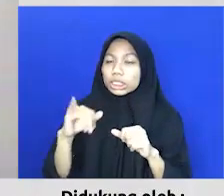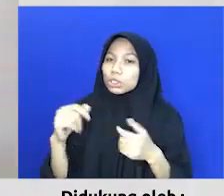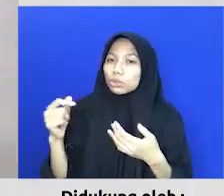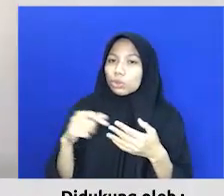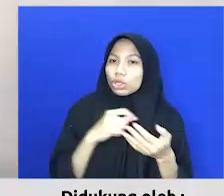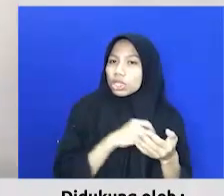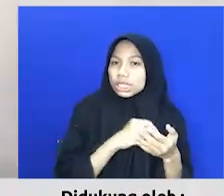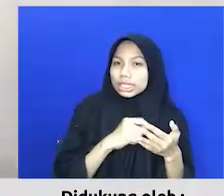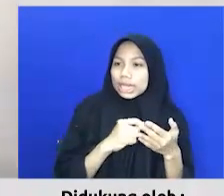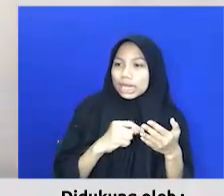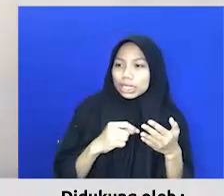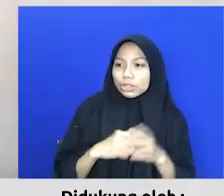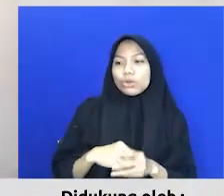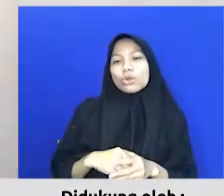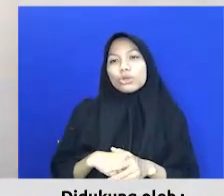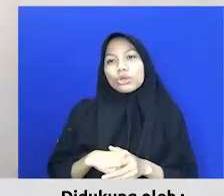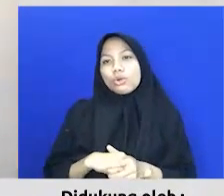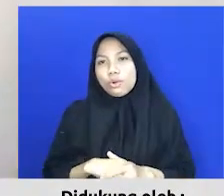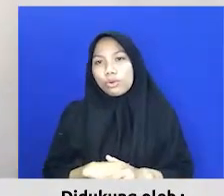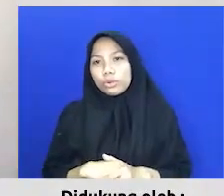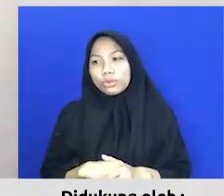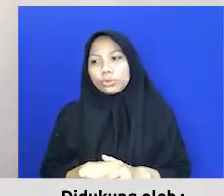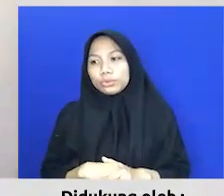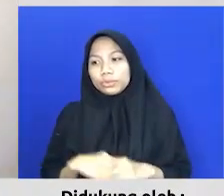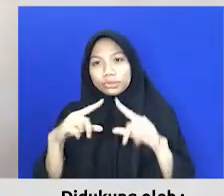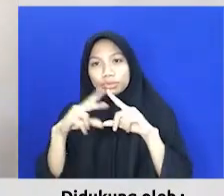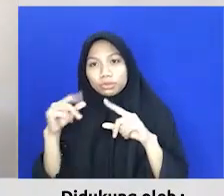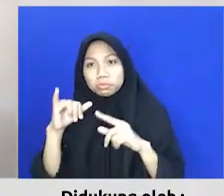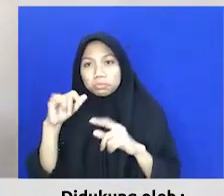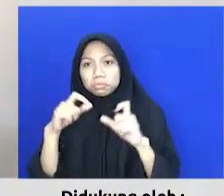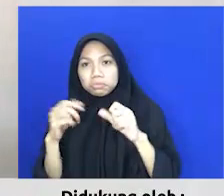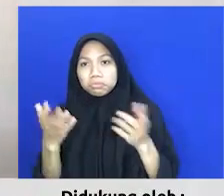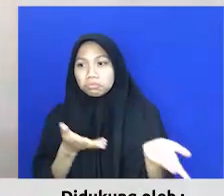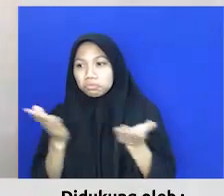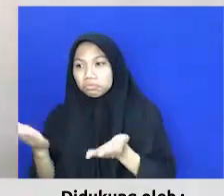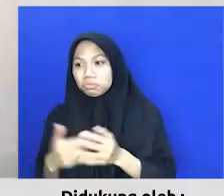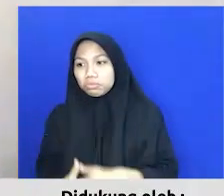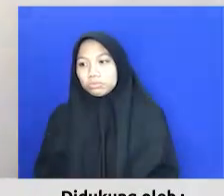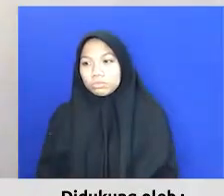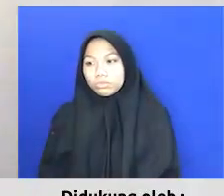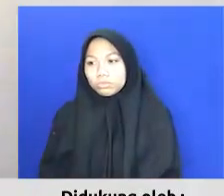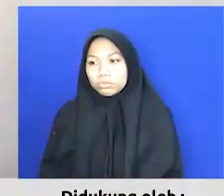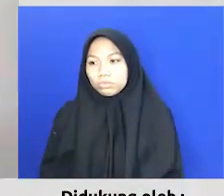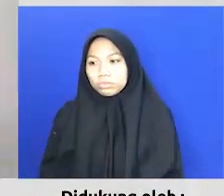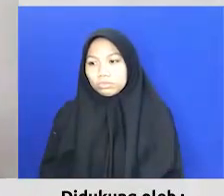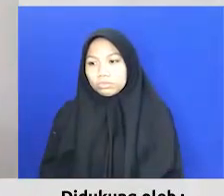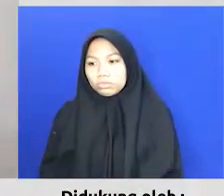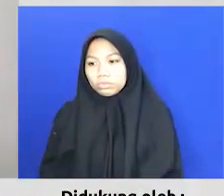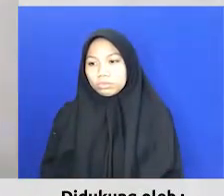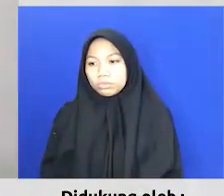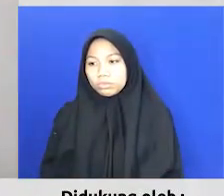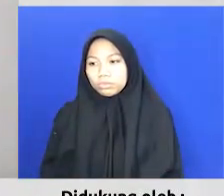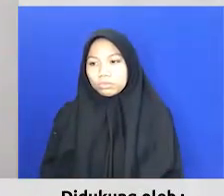audiovisual, berarti penulis skenario juga harus bisa menguasai medium itu, pemahaman